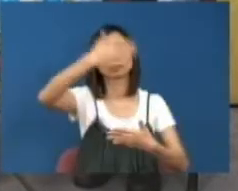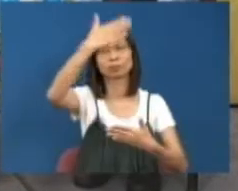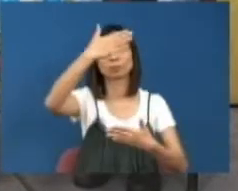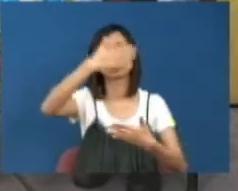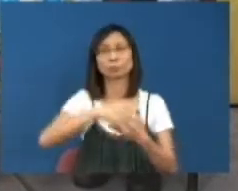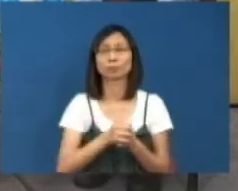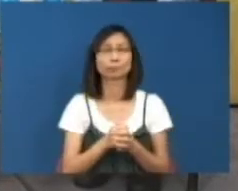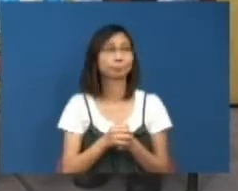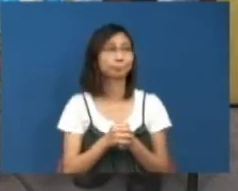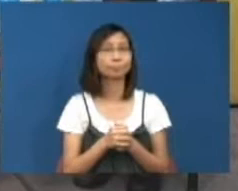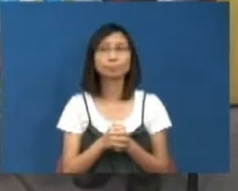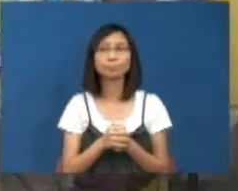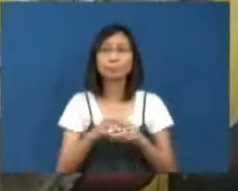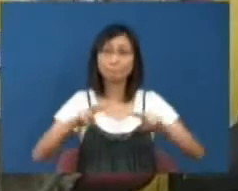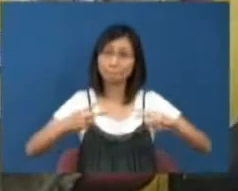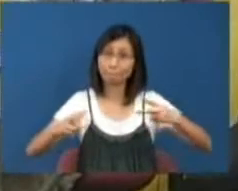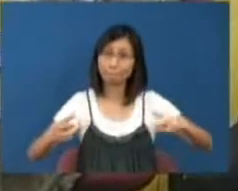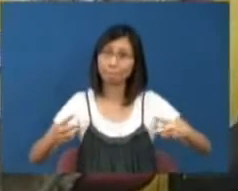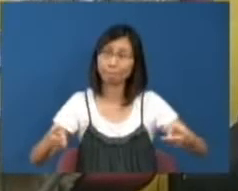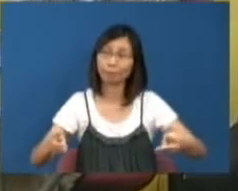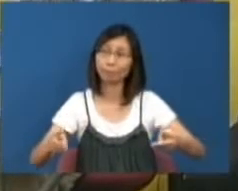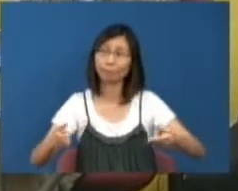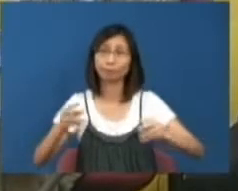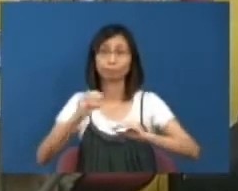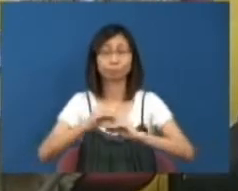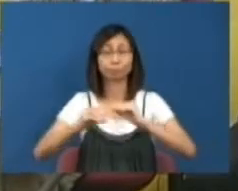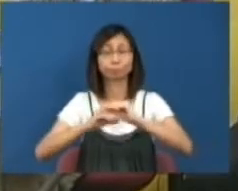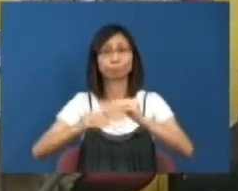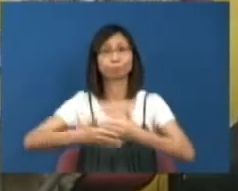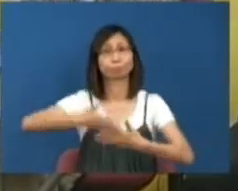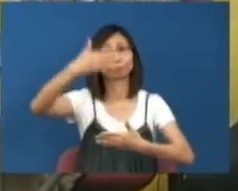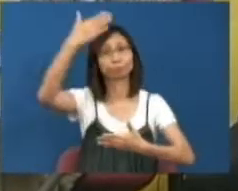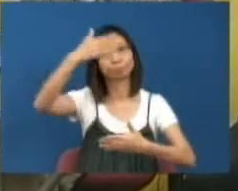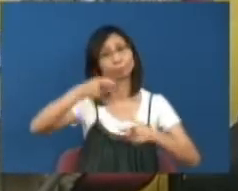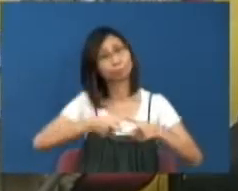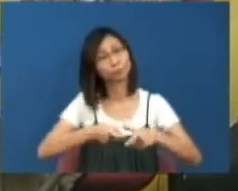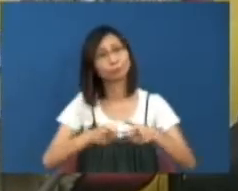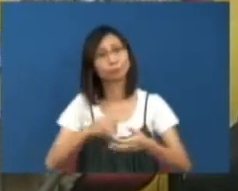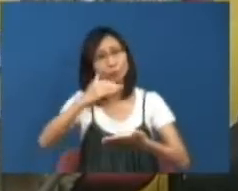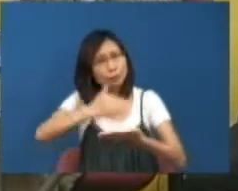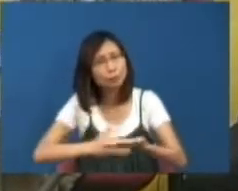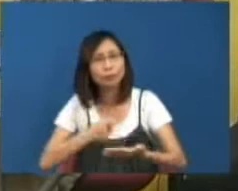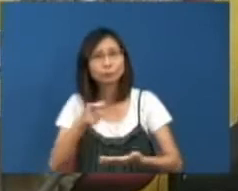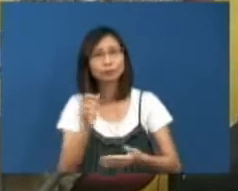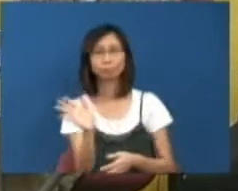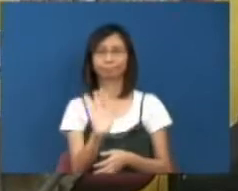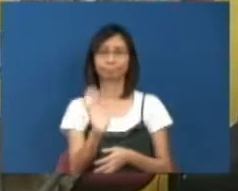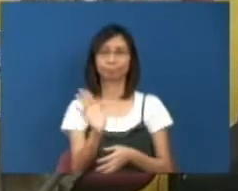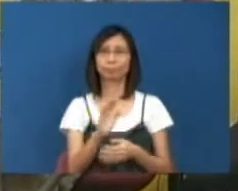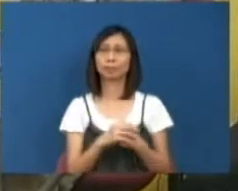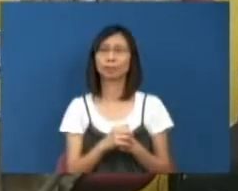啲咁嘅發展商啊咁，咁佢哋個概念咧就唔係話要慳錢，唔係話去攞